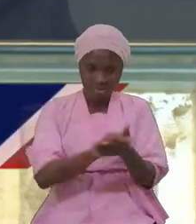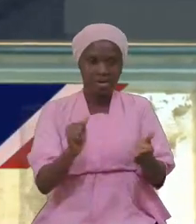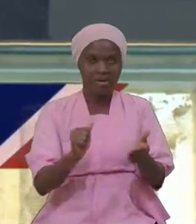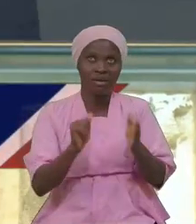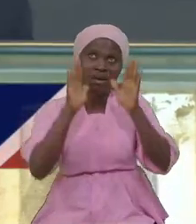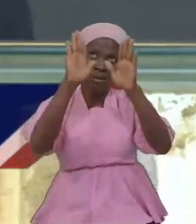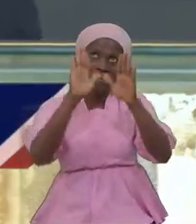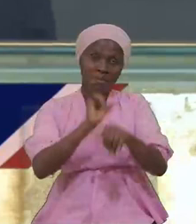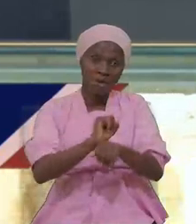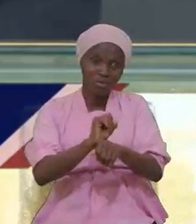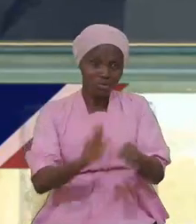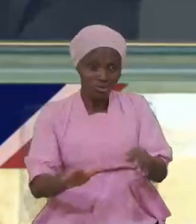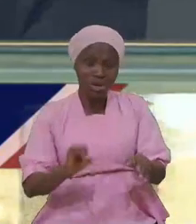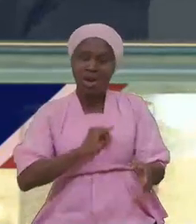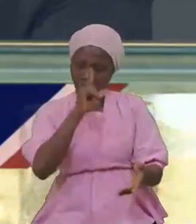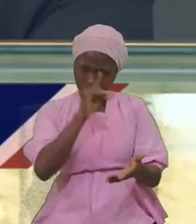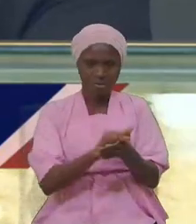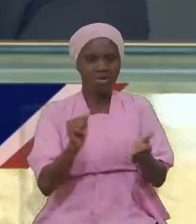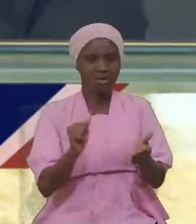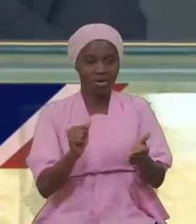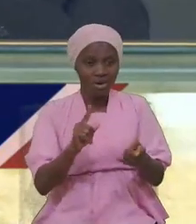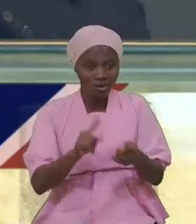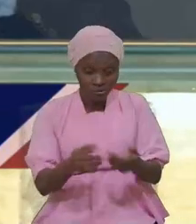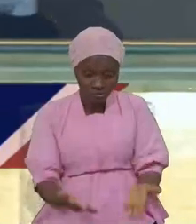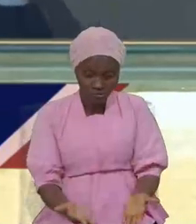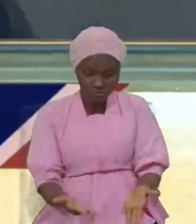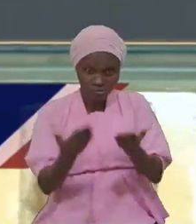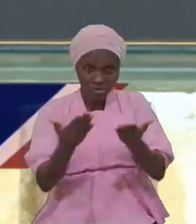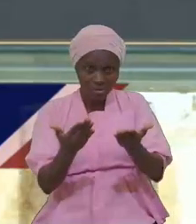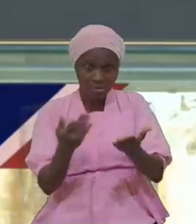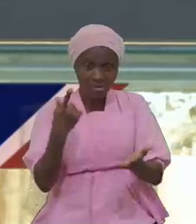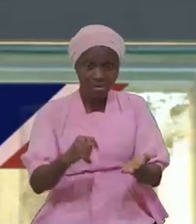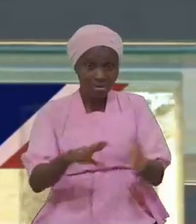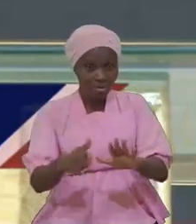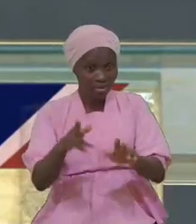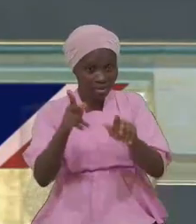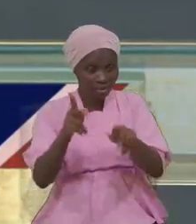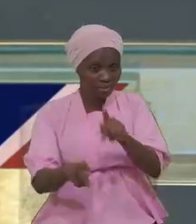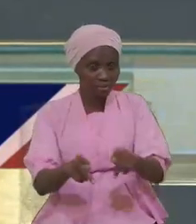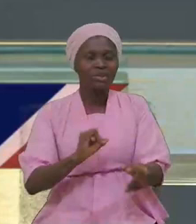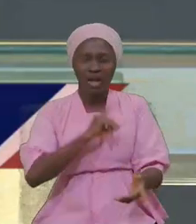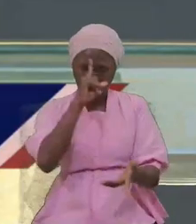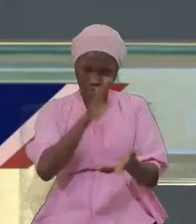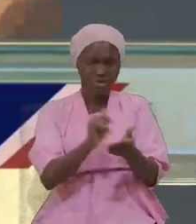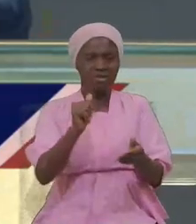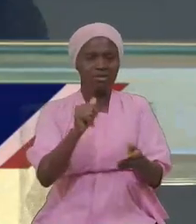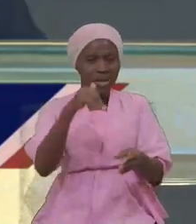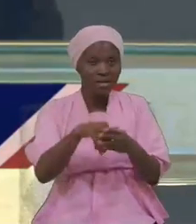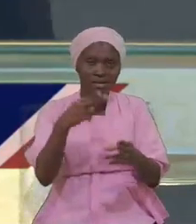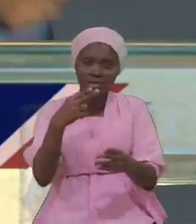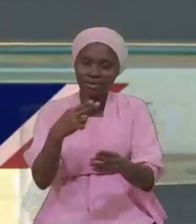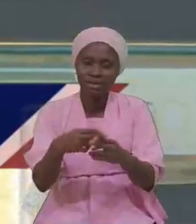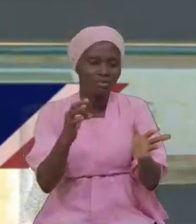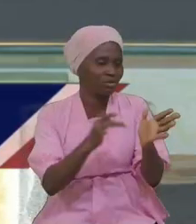c'est mon domaine. Ressusciter les morts, c'est mon domaine. Au nom de Jésus, la puissance, au nom